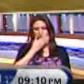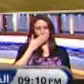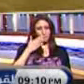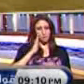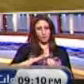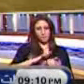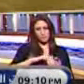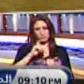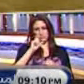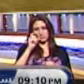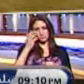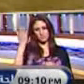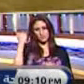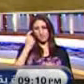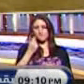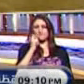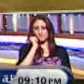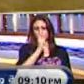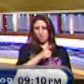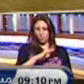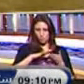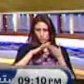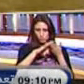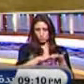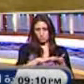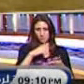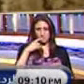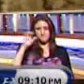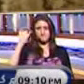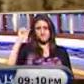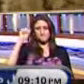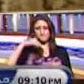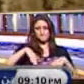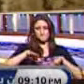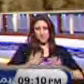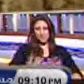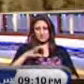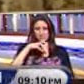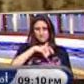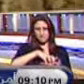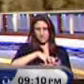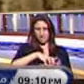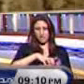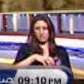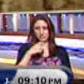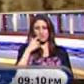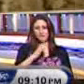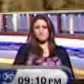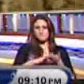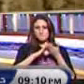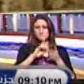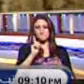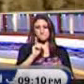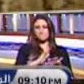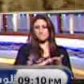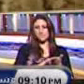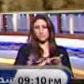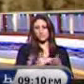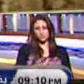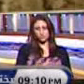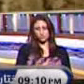كانت اتصرف لنا ميزانيه والمجلس المحلي بكفر الازرش حولها نظافه عامه في البلد. طبعا حضرتك الاهالي